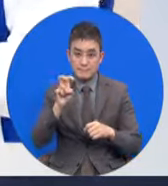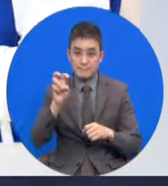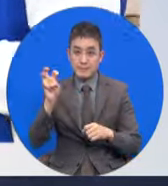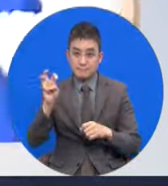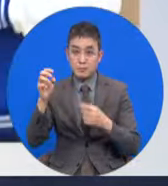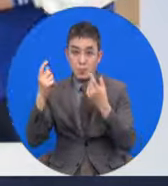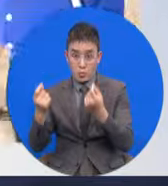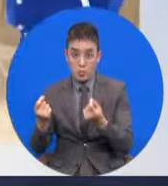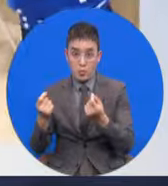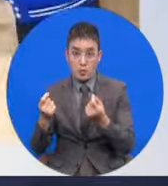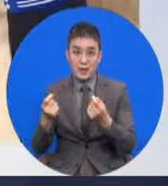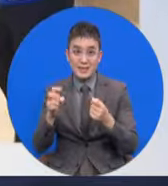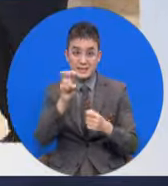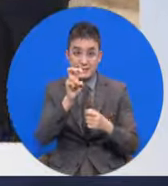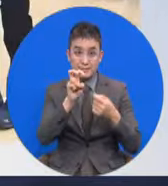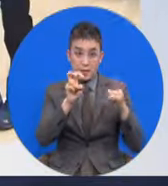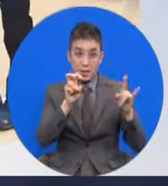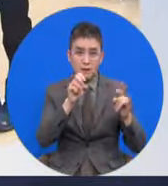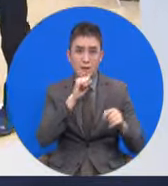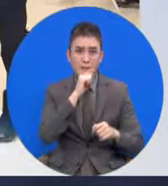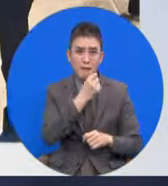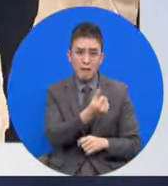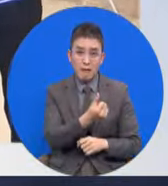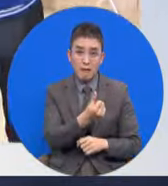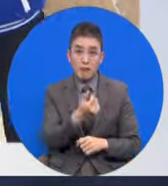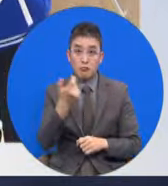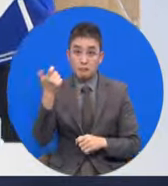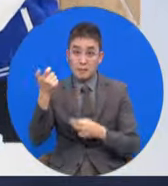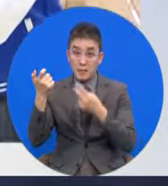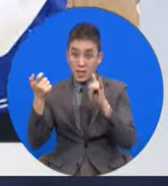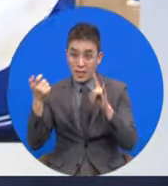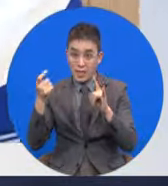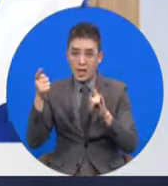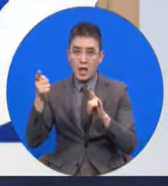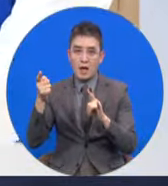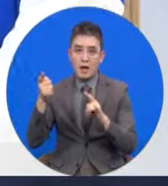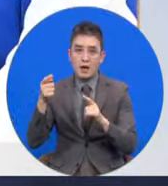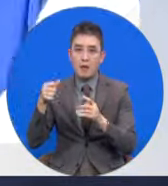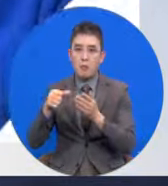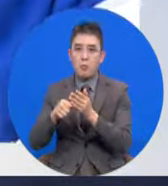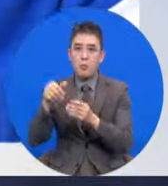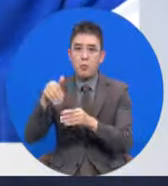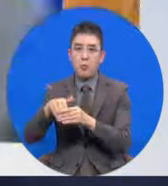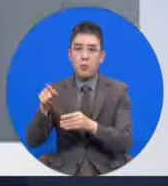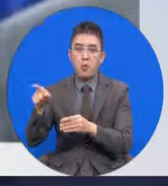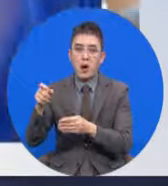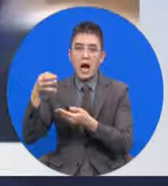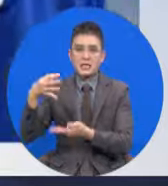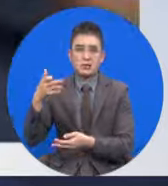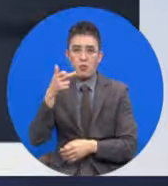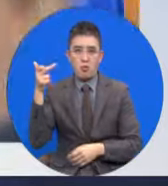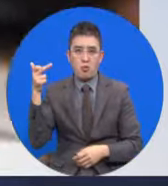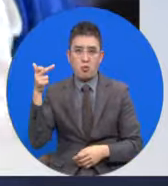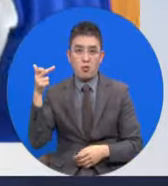건데 20대가 투표율이 낮다고 한다면 60대하고 가치가 달라지는 것이죠. 그래서 여론조사와